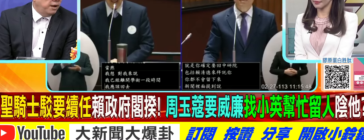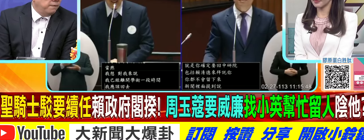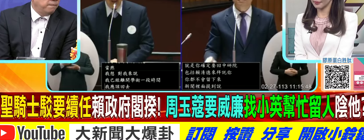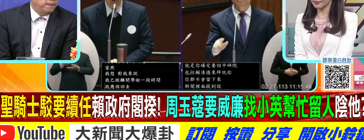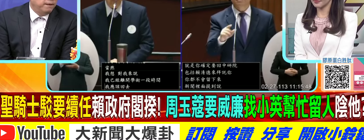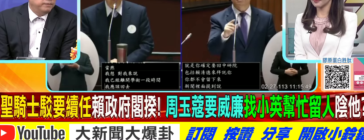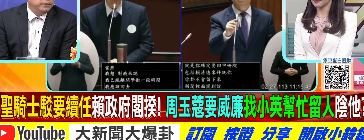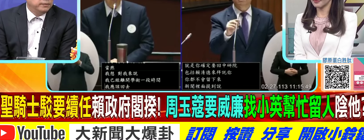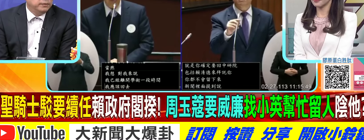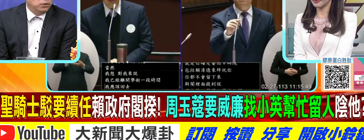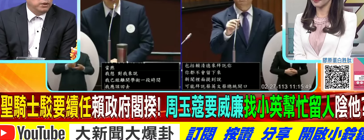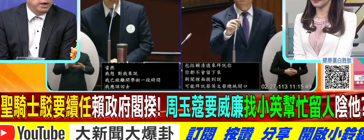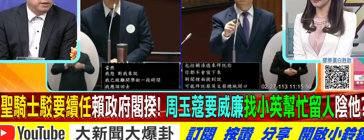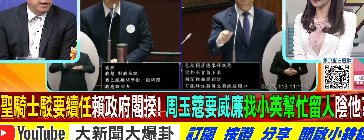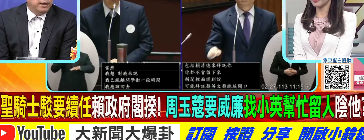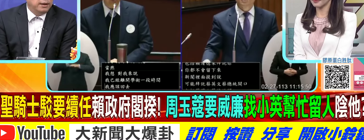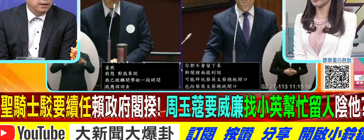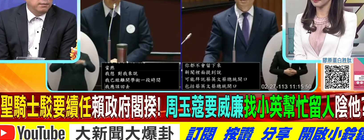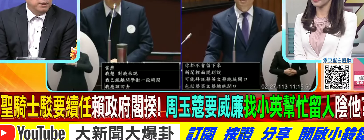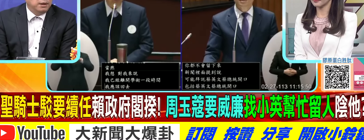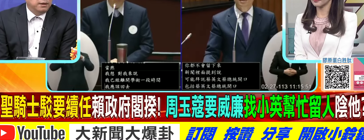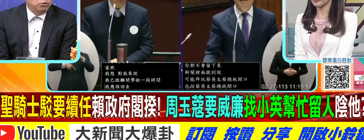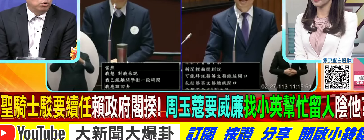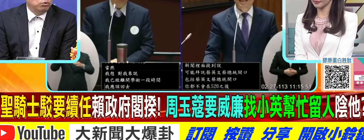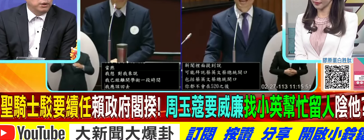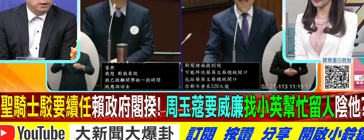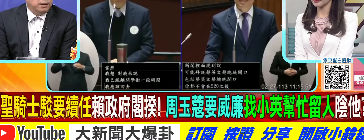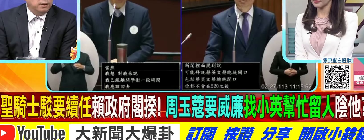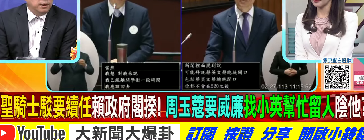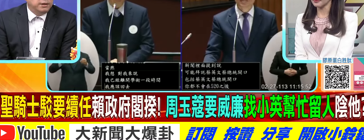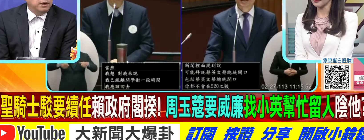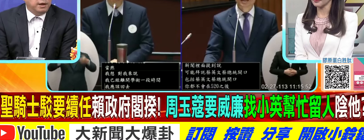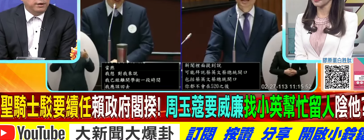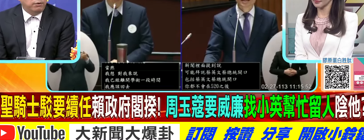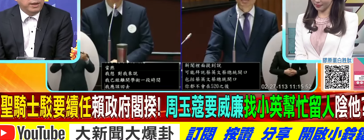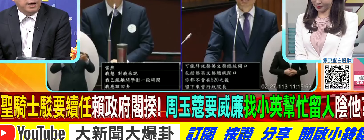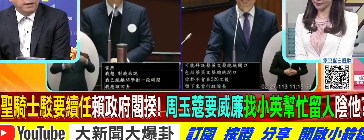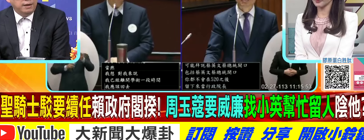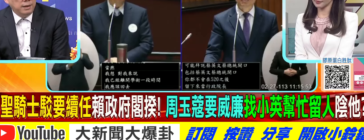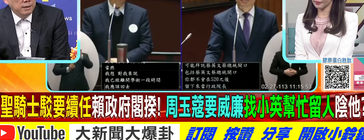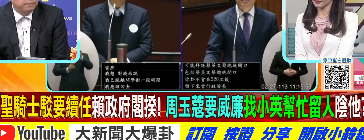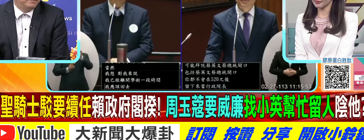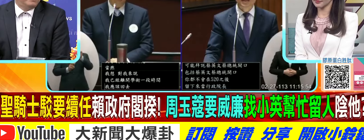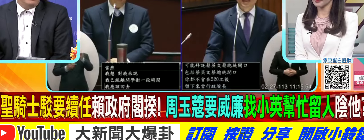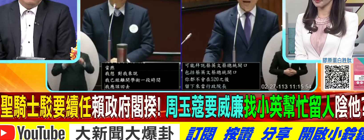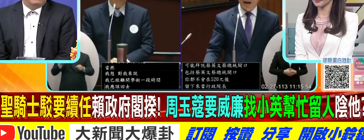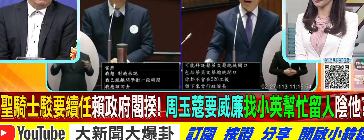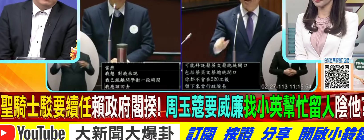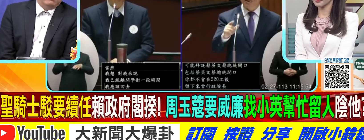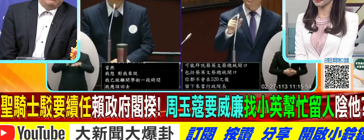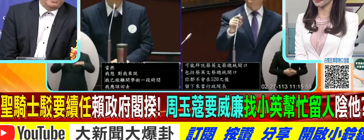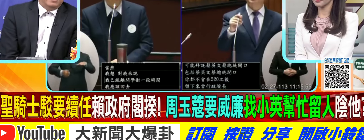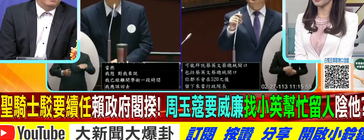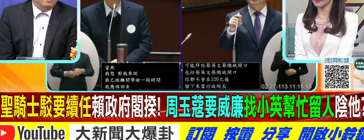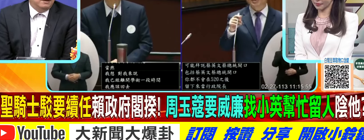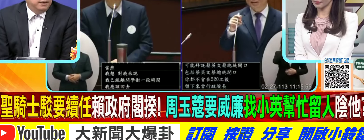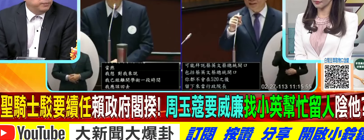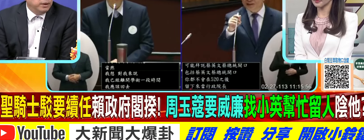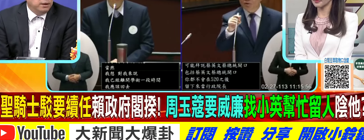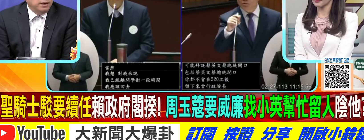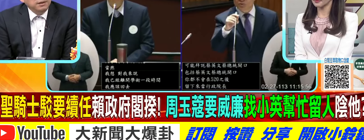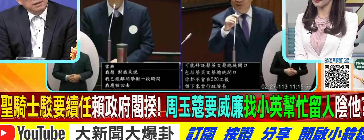法，这种天才，民进党再多出一个赖清德大概就完蛋了，所以我认为不太可